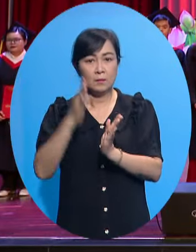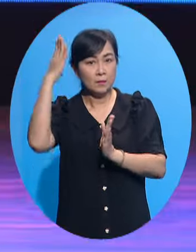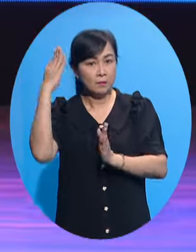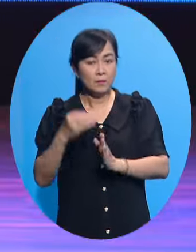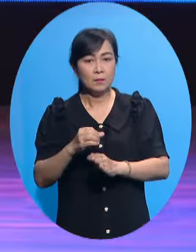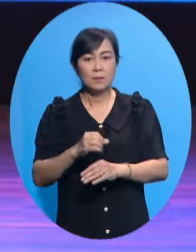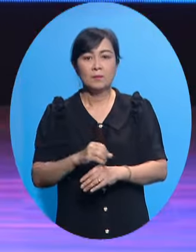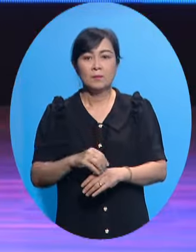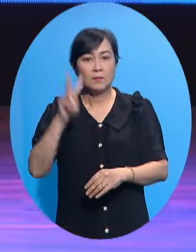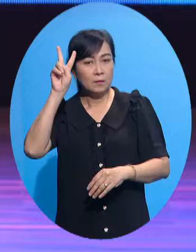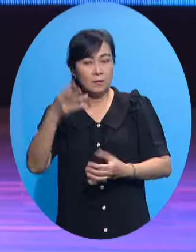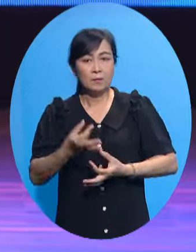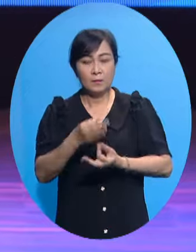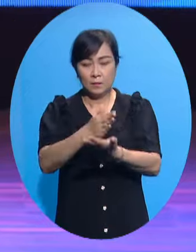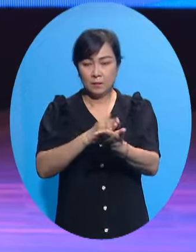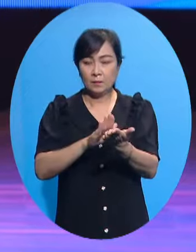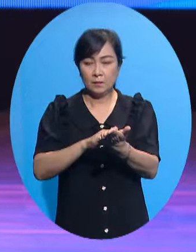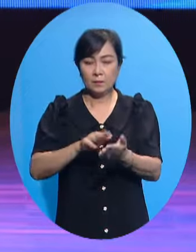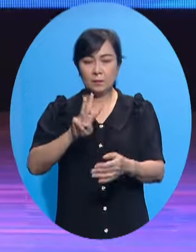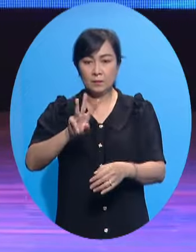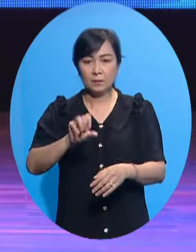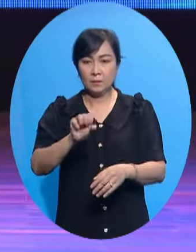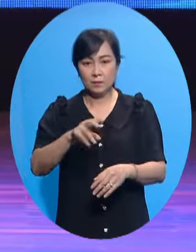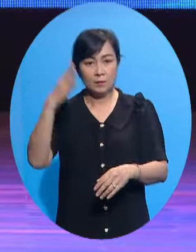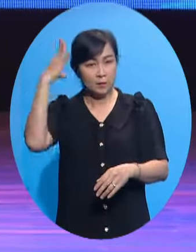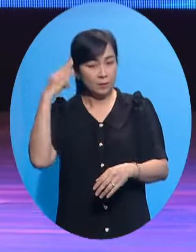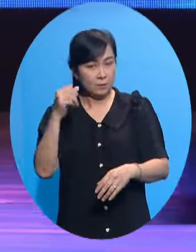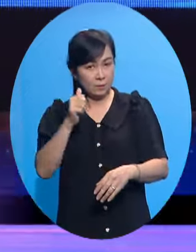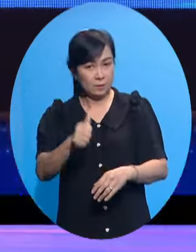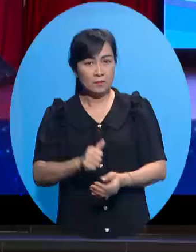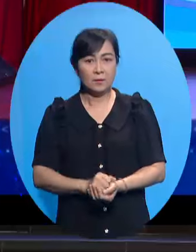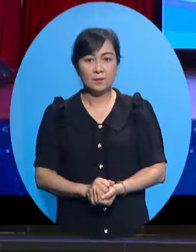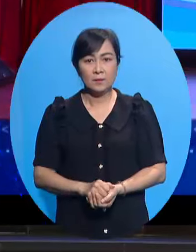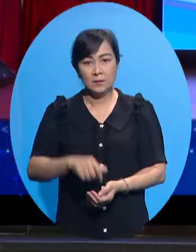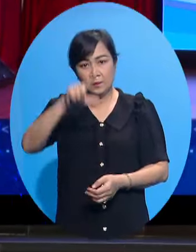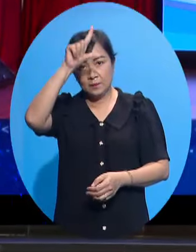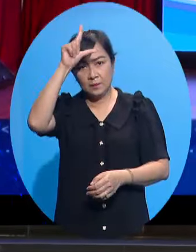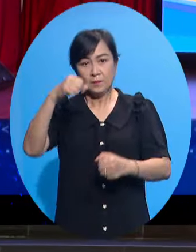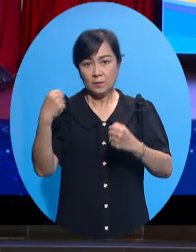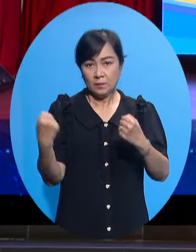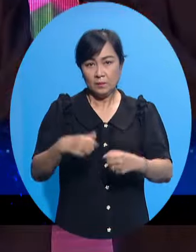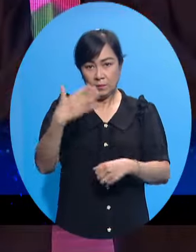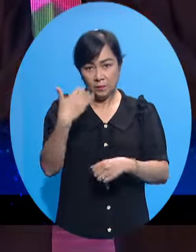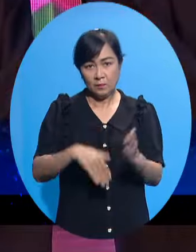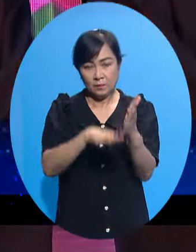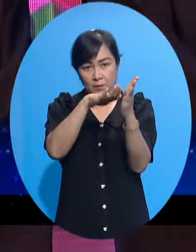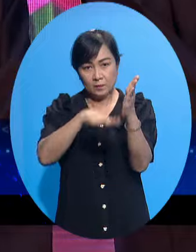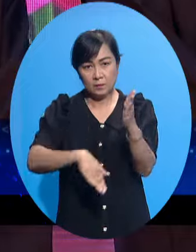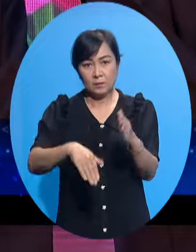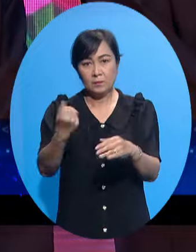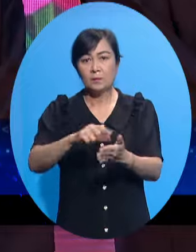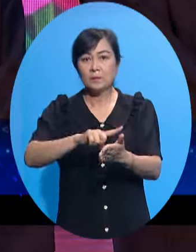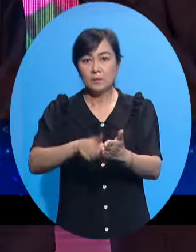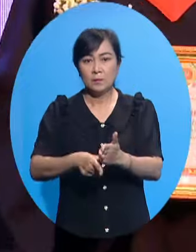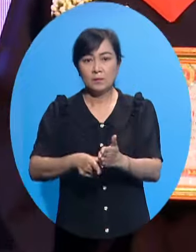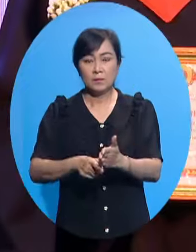nghiệp, Học viện Cán bộ cũng trao tặng giấy khen cho 36 sinh viên tốt nghiệp loại giỏi. Đây là lớp sinh viên đã nỗ lực hoàn thành chương trình đào tạo đúng hạn.